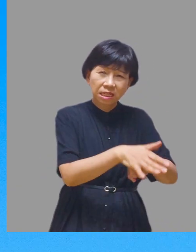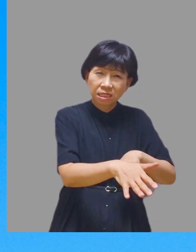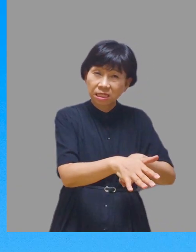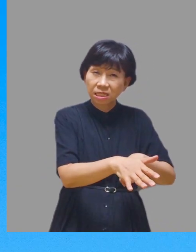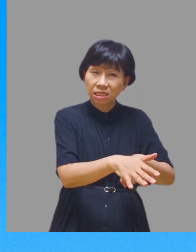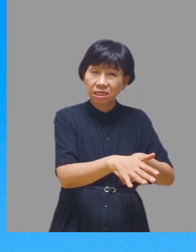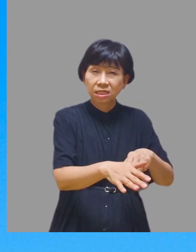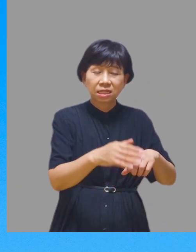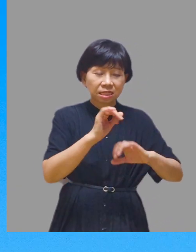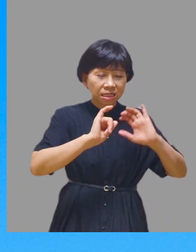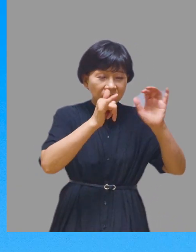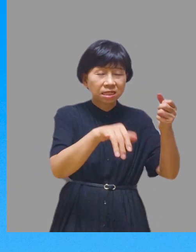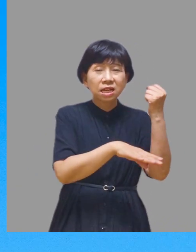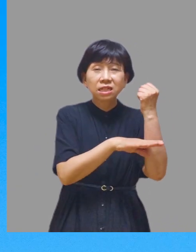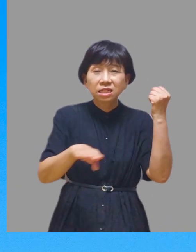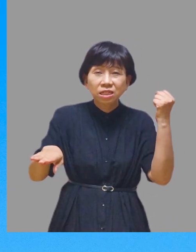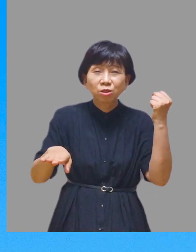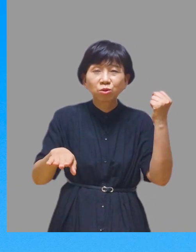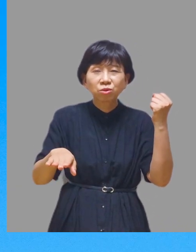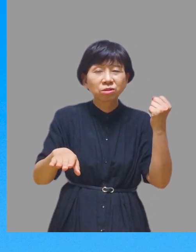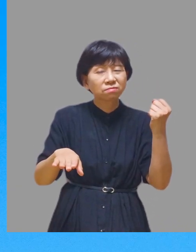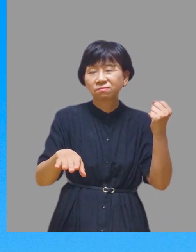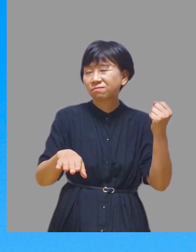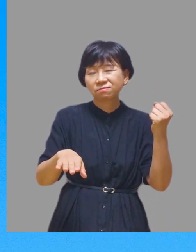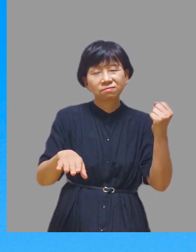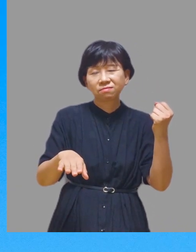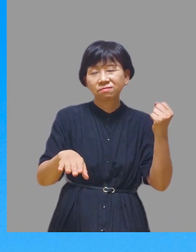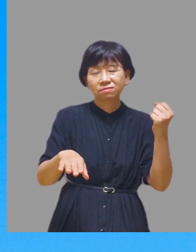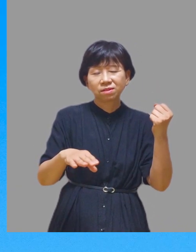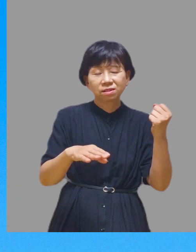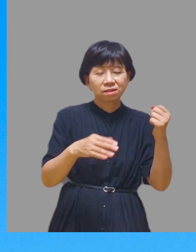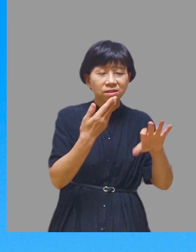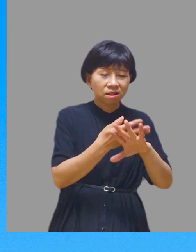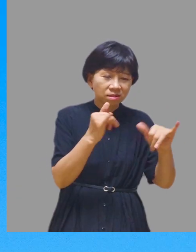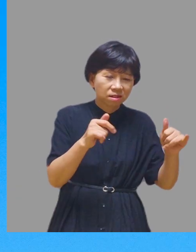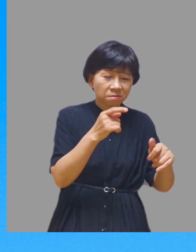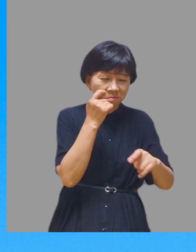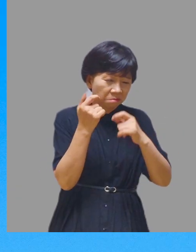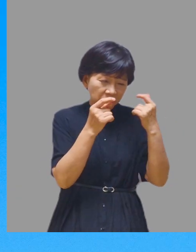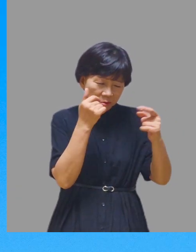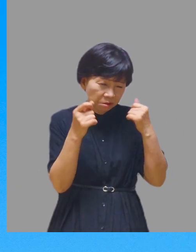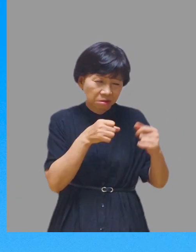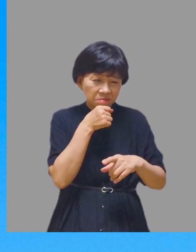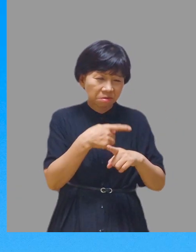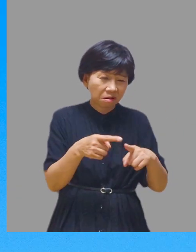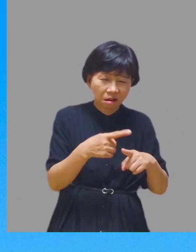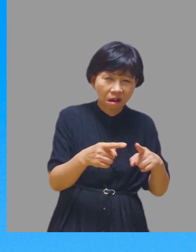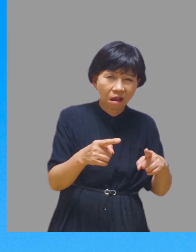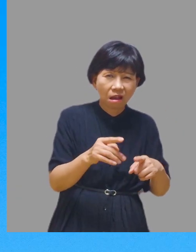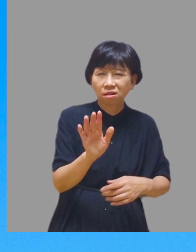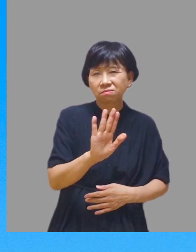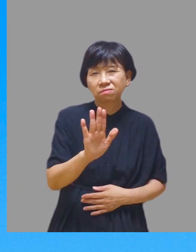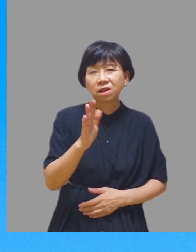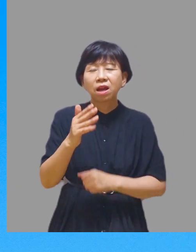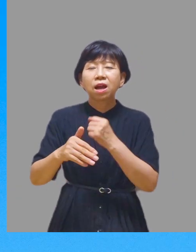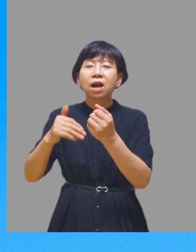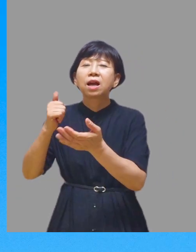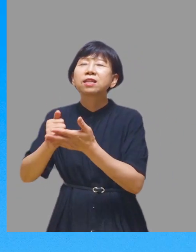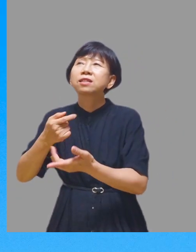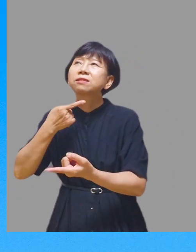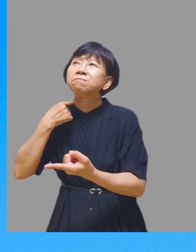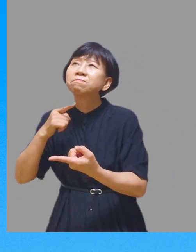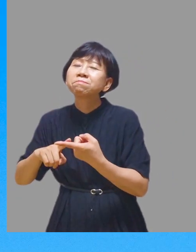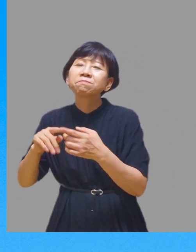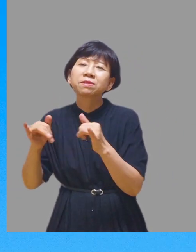세상의 기준에, 세상의 시선에, 사람들의 평가를 받는 사람이 아니라 하나님이 찾으시는